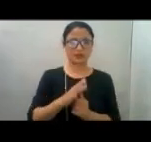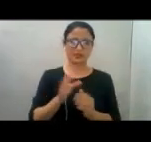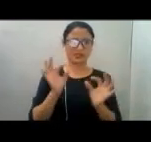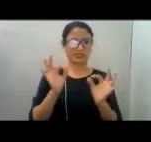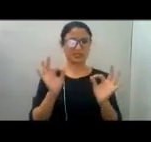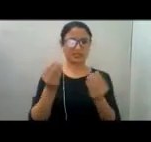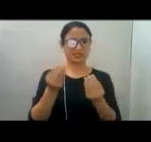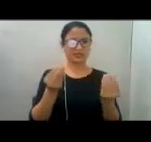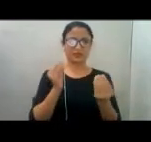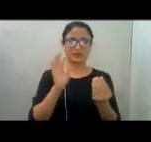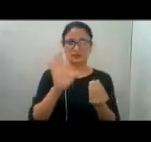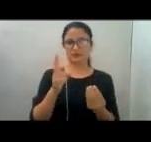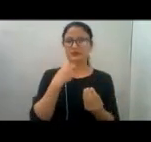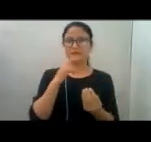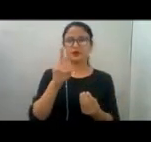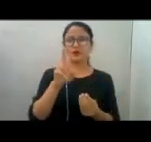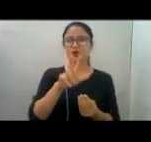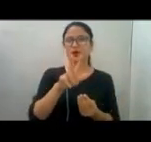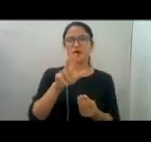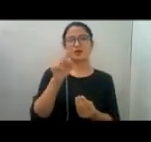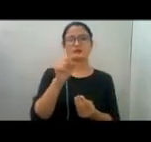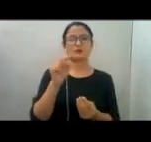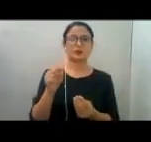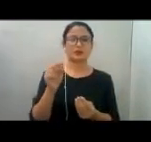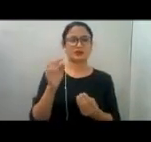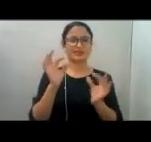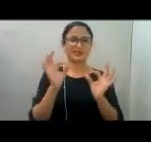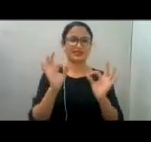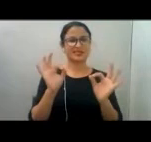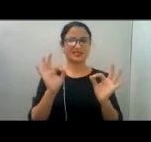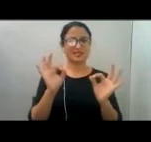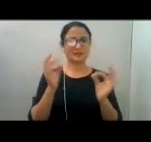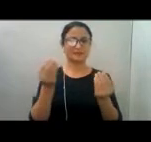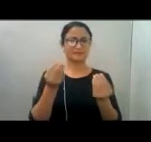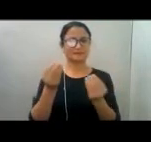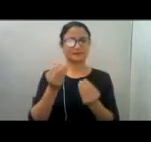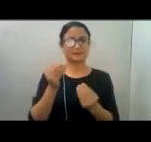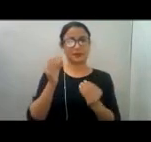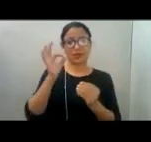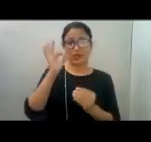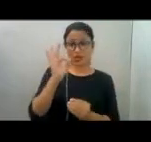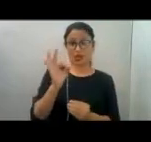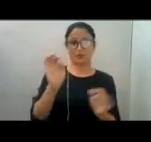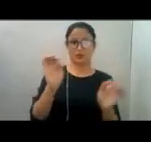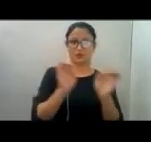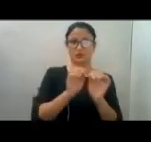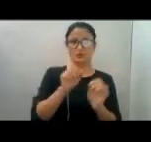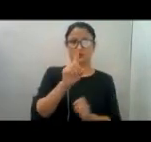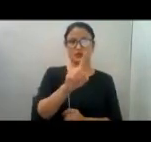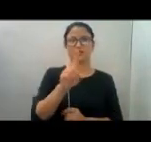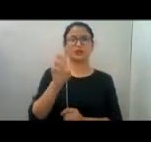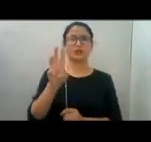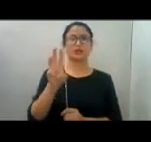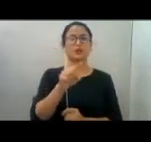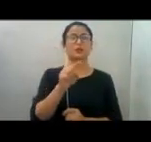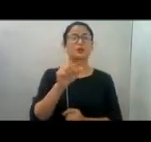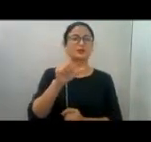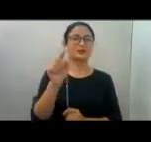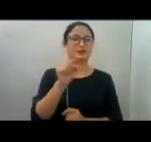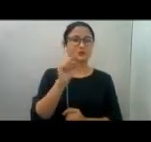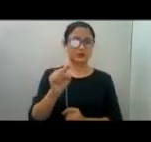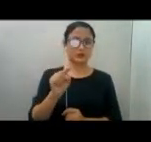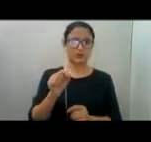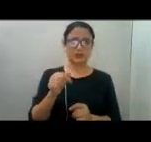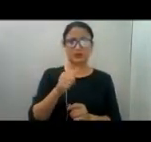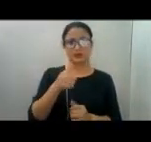छ, सामान्य छ भन्ने 28% हुनुहुन्छ भने राम्रो सम्बन्ध छ भनेको चाहिँ 13.7% छ.